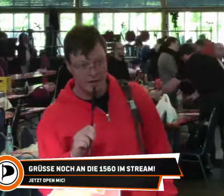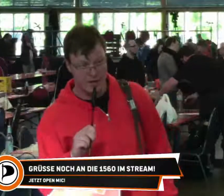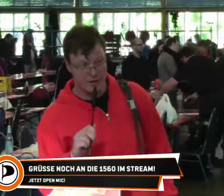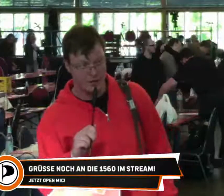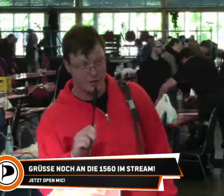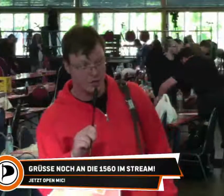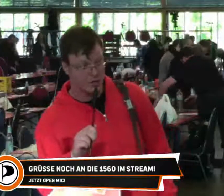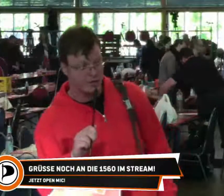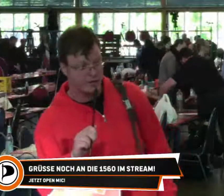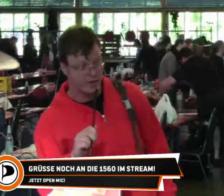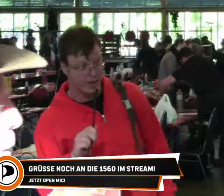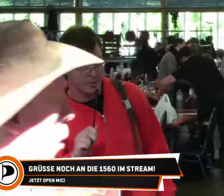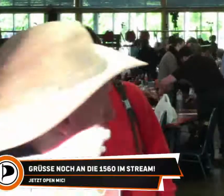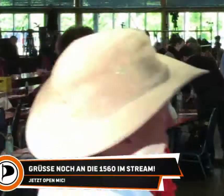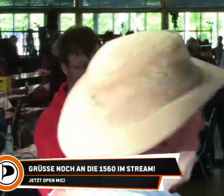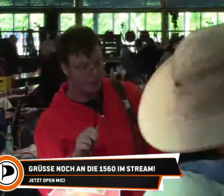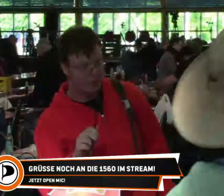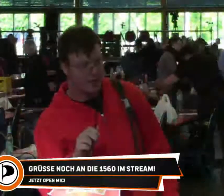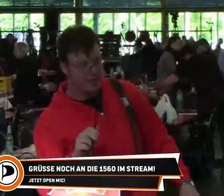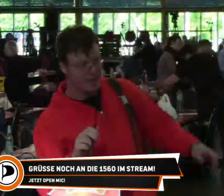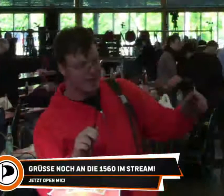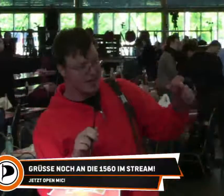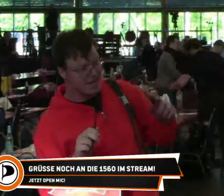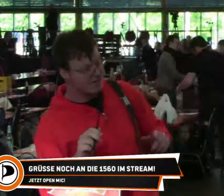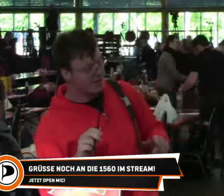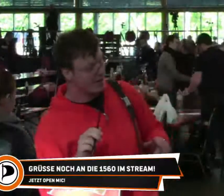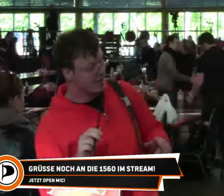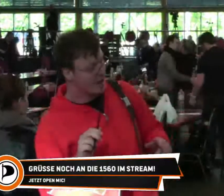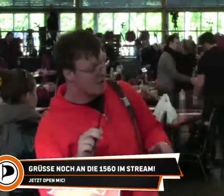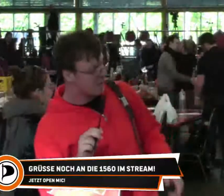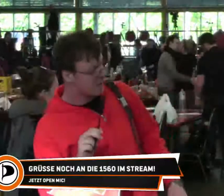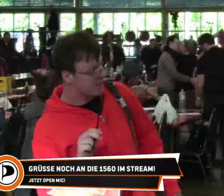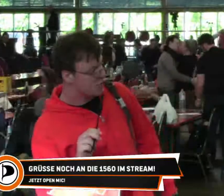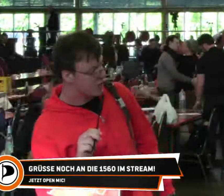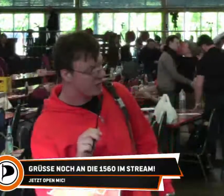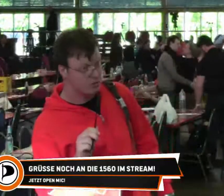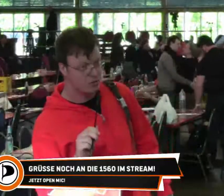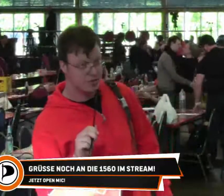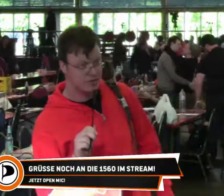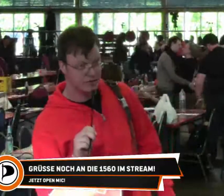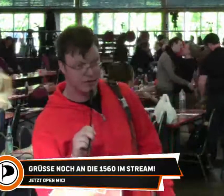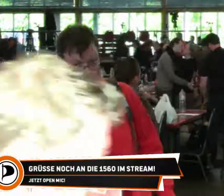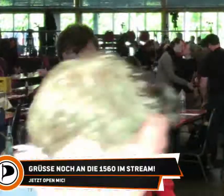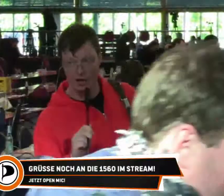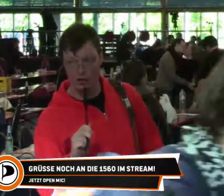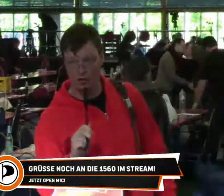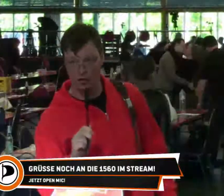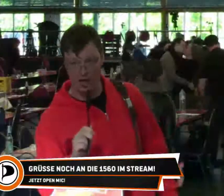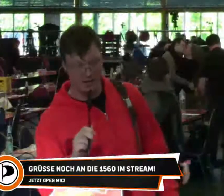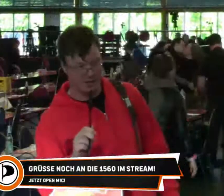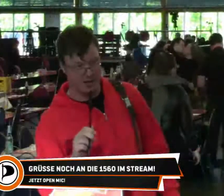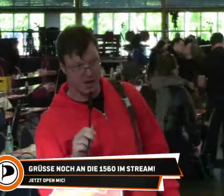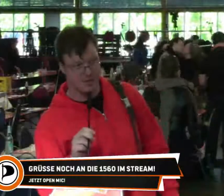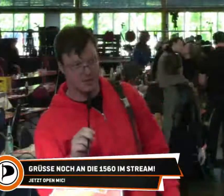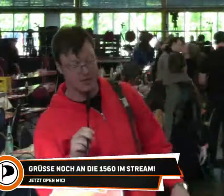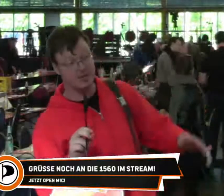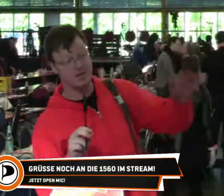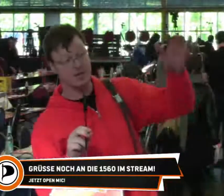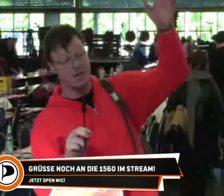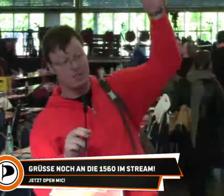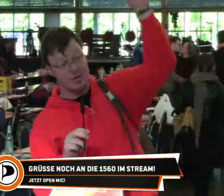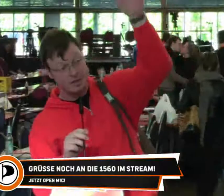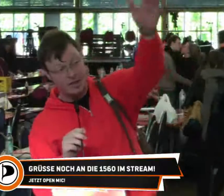ein Hinweis für die Leute die ja mit abbauen Netzwerkkabel Steckdosen Verlängerung altes